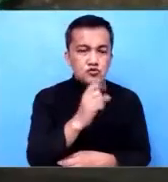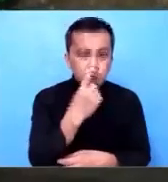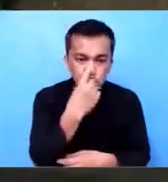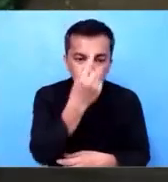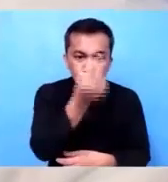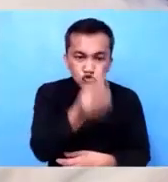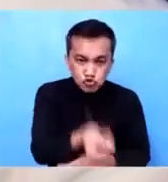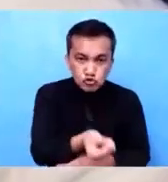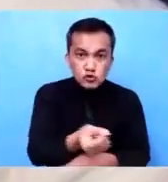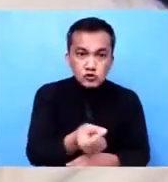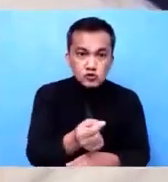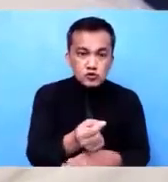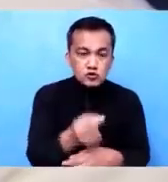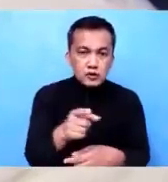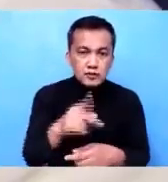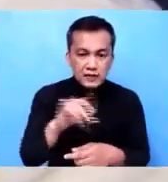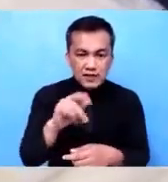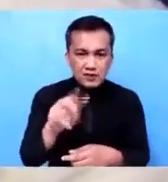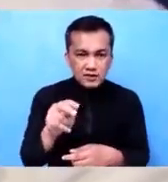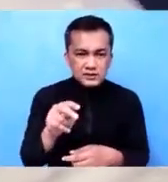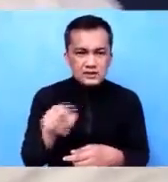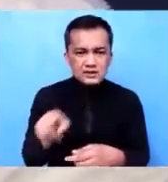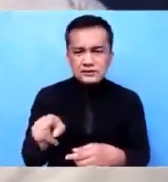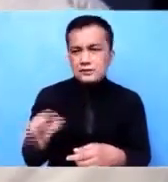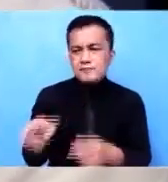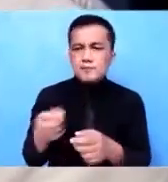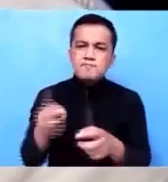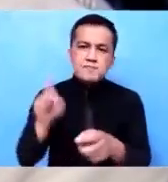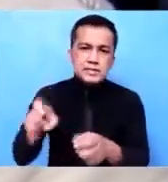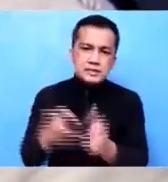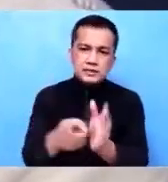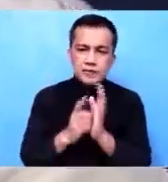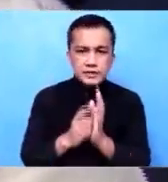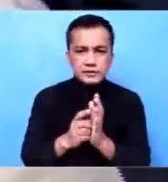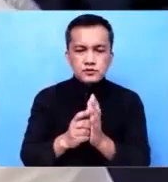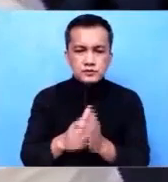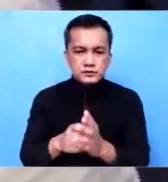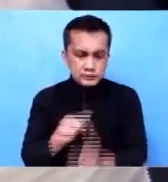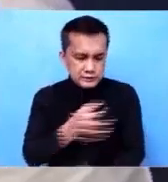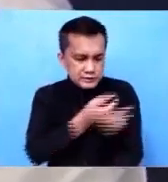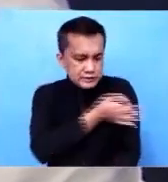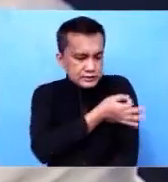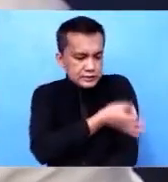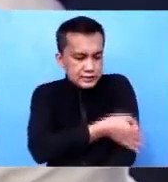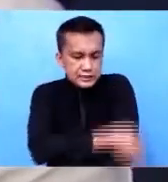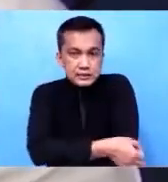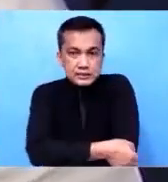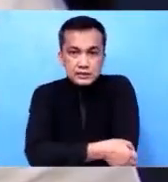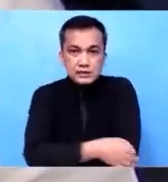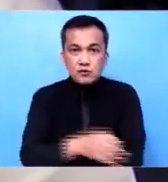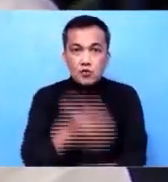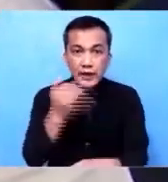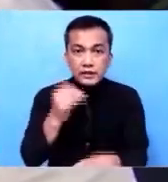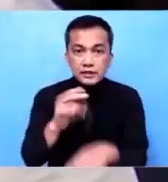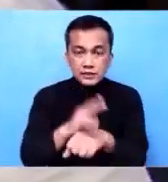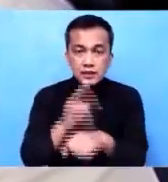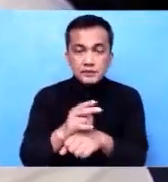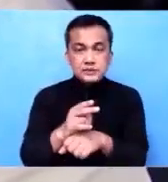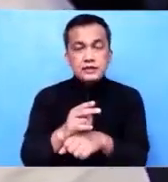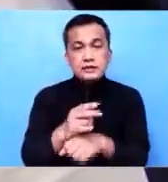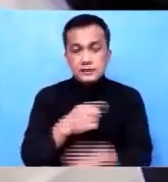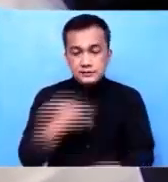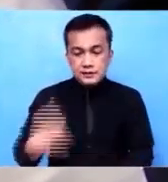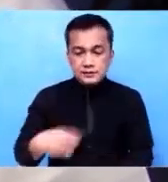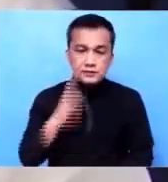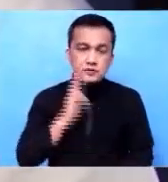kanyang scale, yung blood, yung meat niya, ginagamit din sa mga Chinese restaurants, no? Yung traditional medicine din